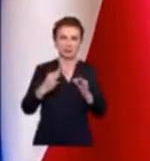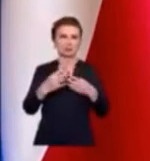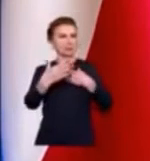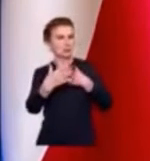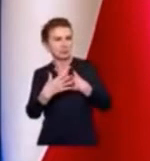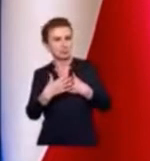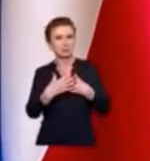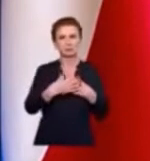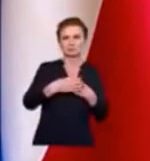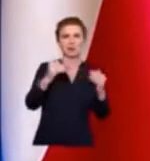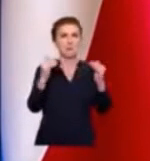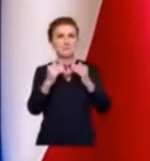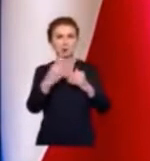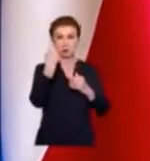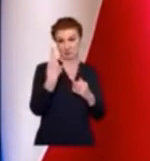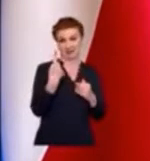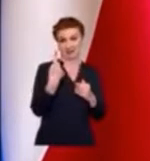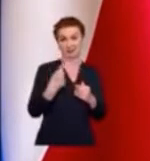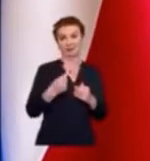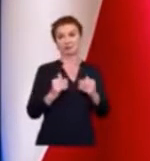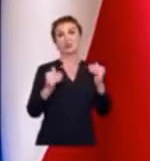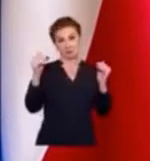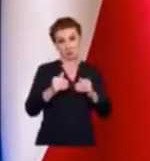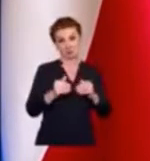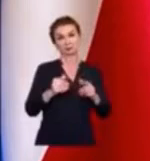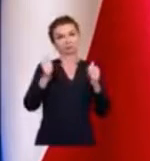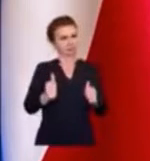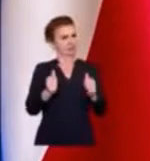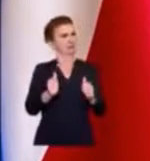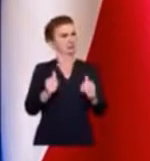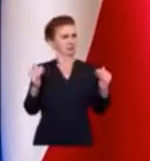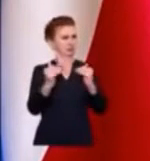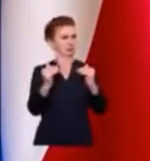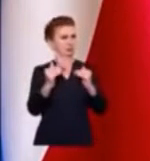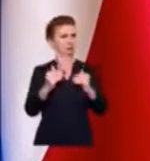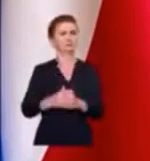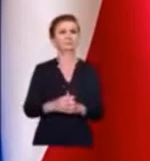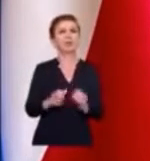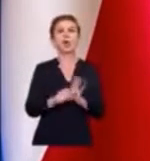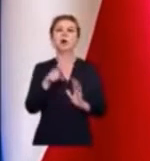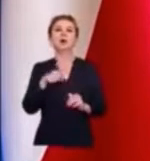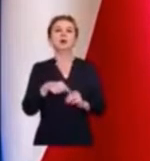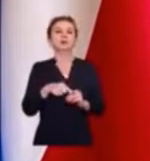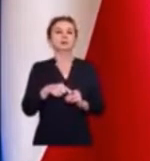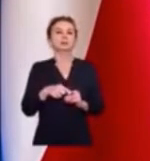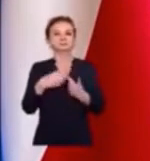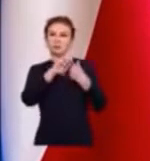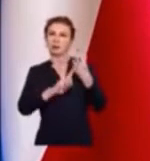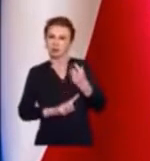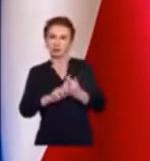co oznaczałoby, że byśmy osiągnęli stabilizację. Od tych